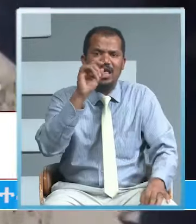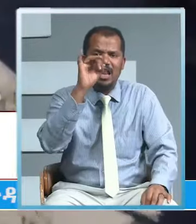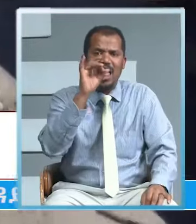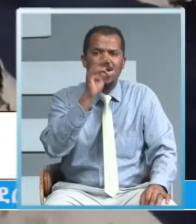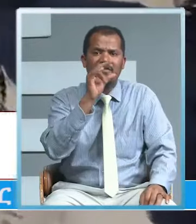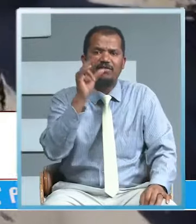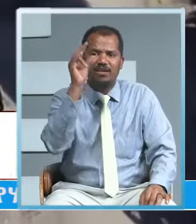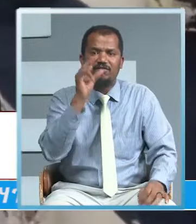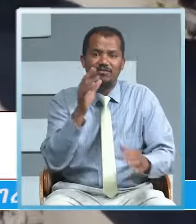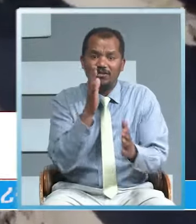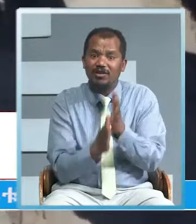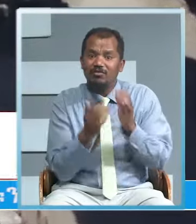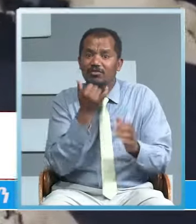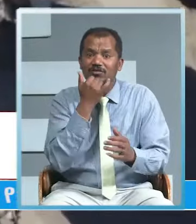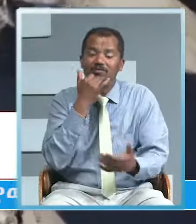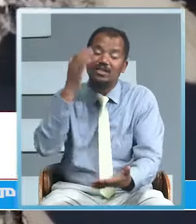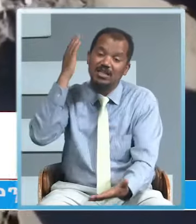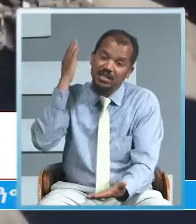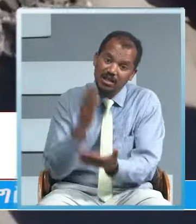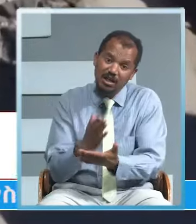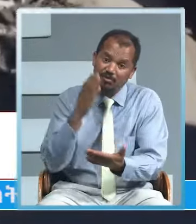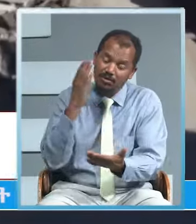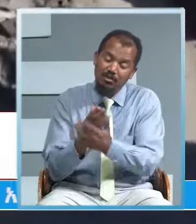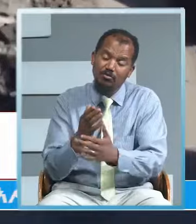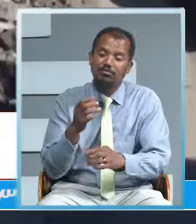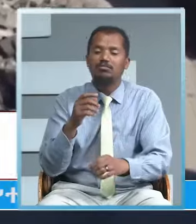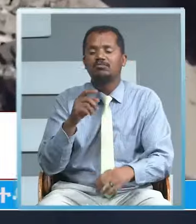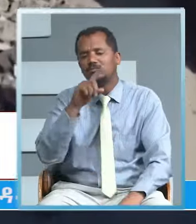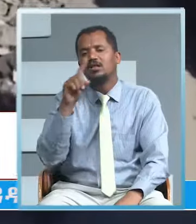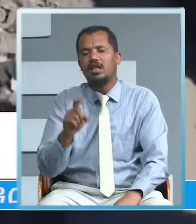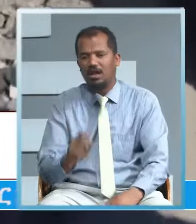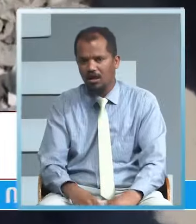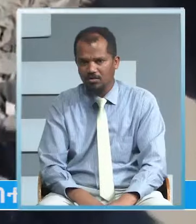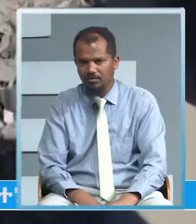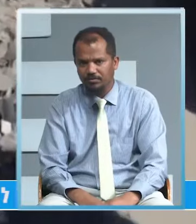አቪቭ የምትፈጸመውን ጥቃት እንድታቆም እየጠየቁ ይገኛል።